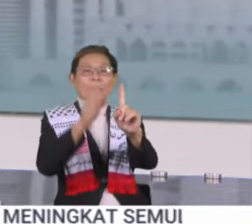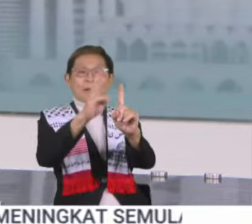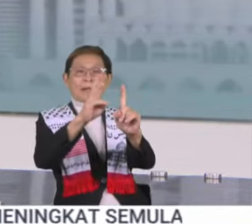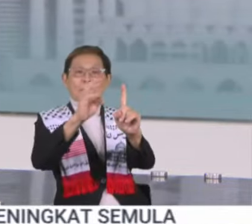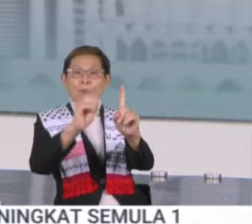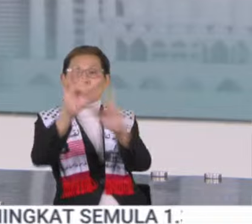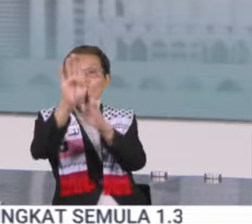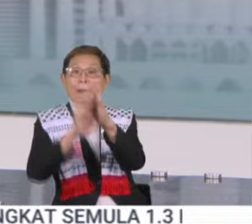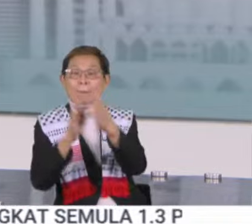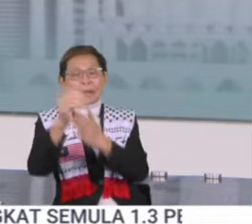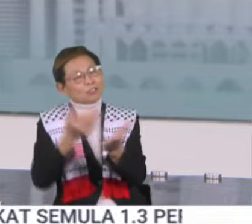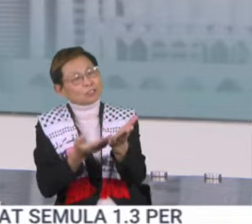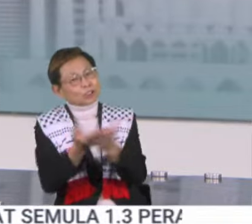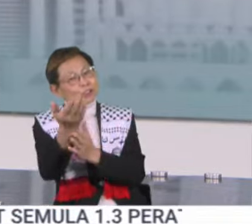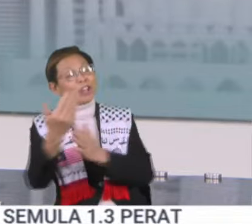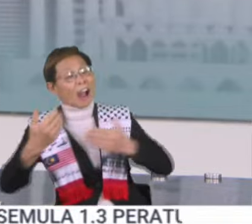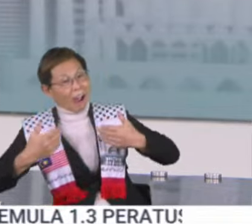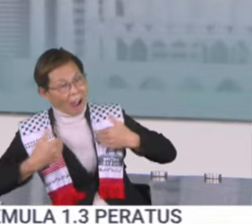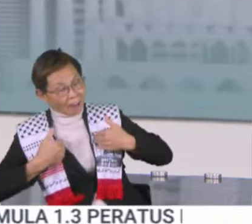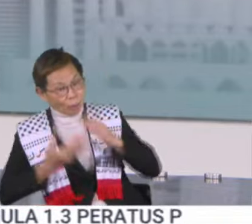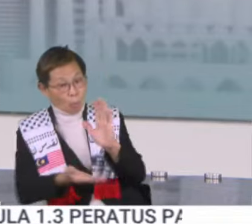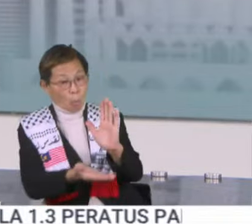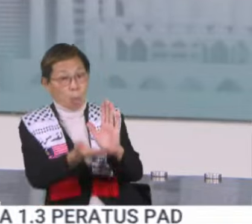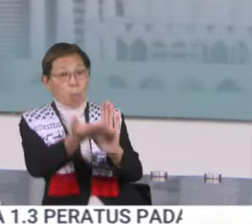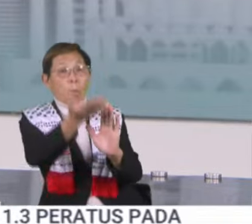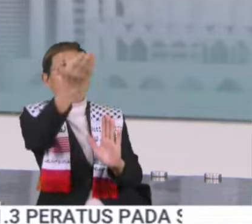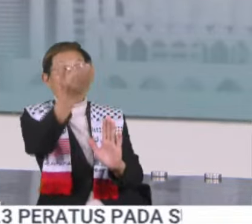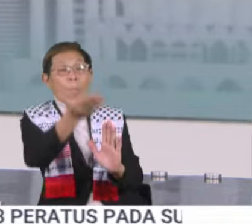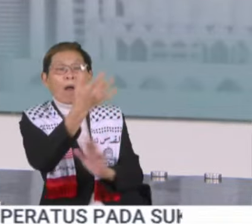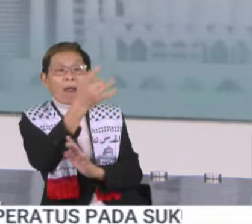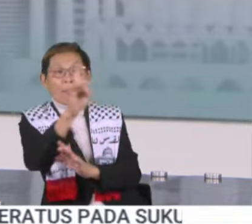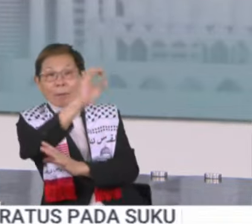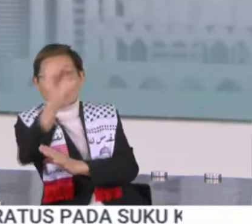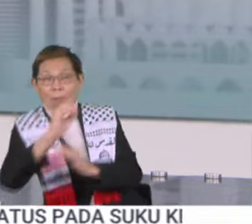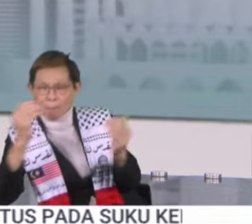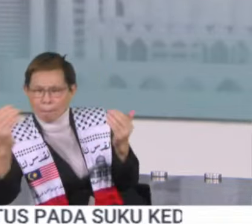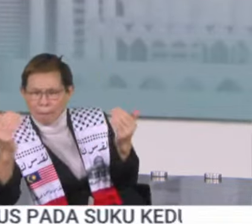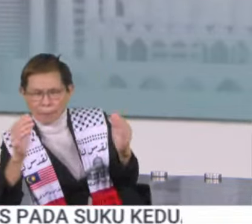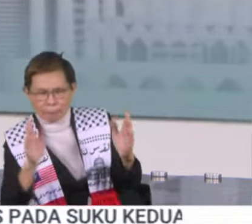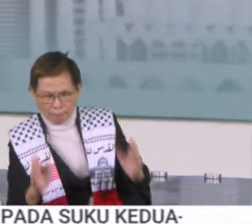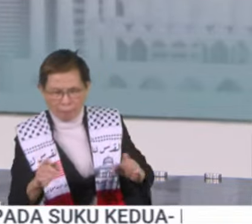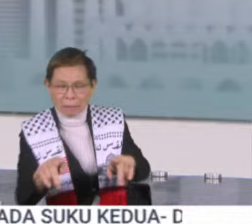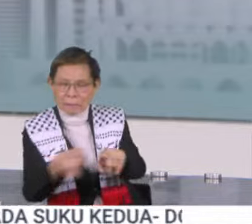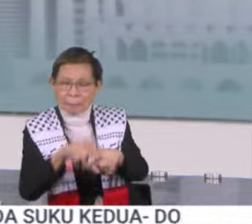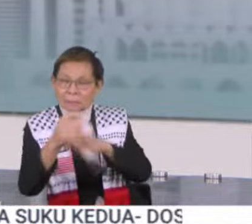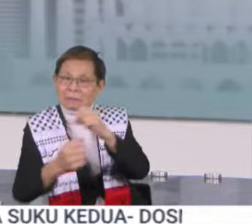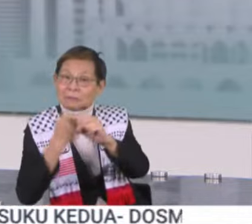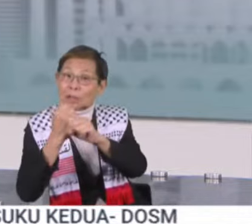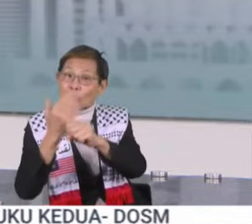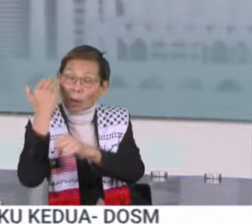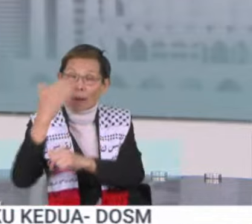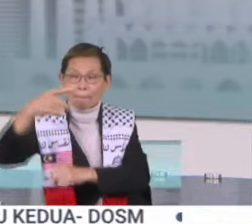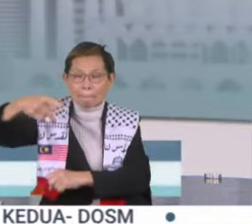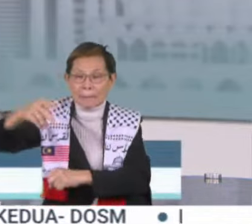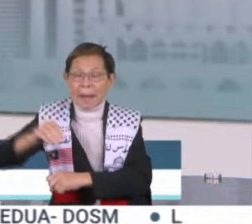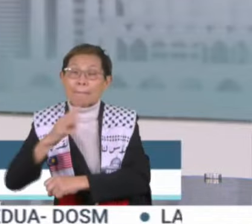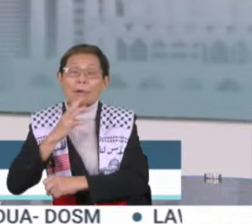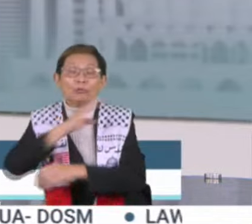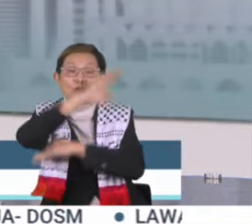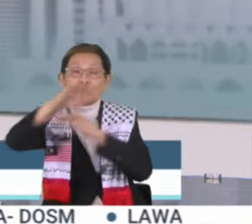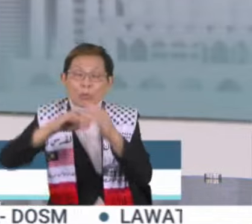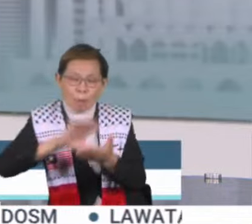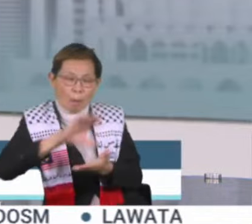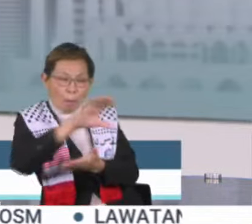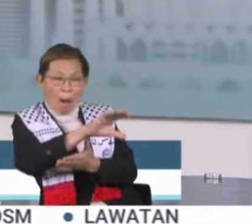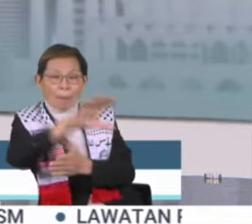160 bilion ringgit sekaligus menyaksikan peningkatan 18% berbanding tempoh sama tahun lalu. Perdana Menteri berkata semua